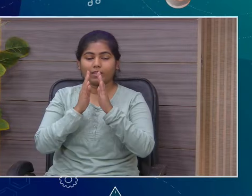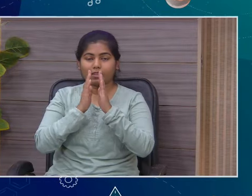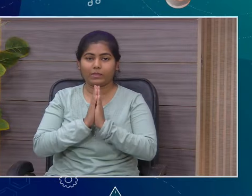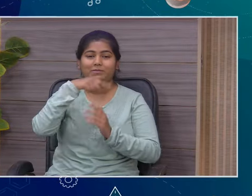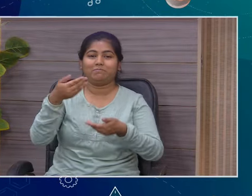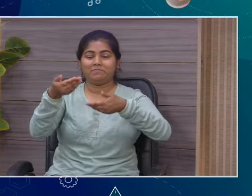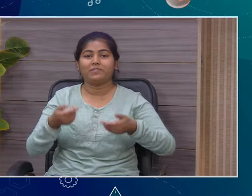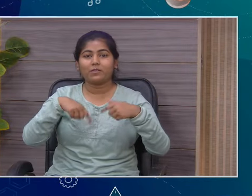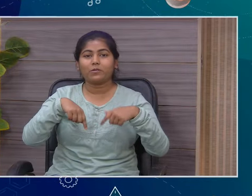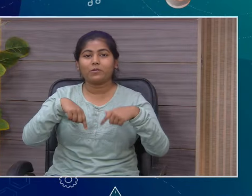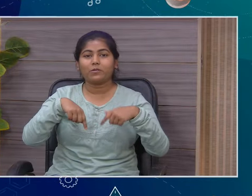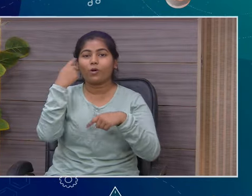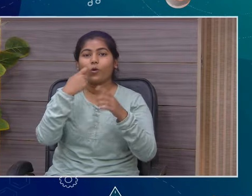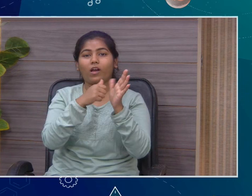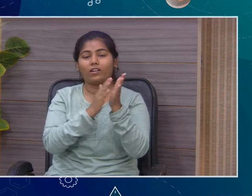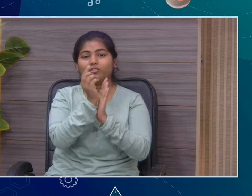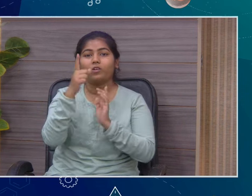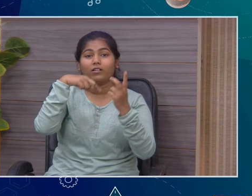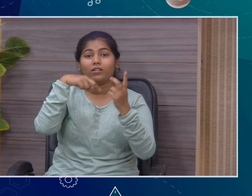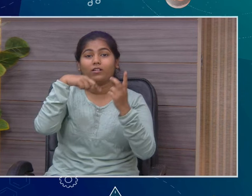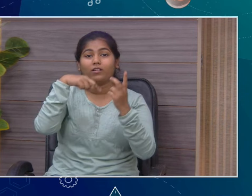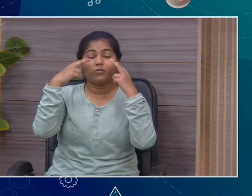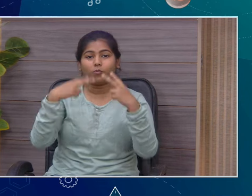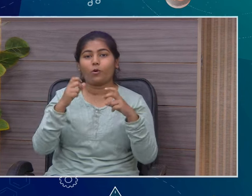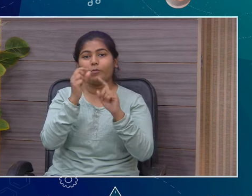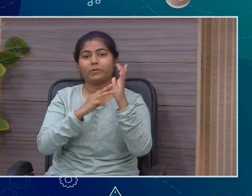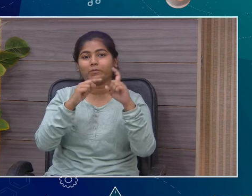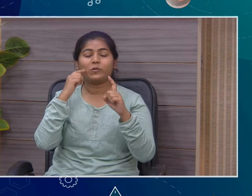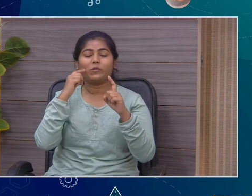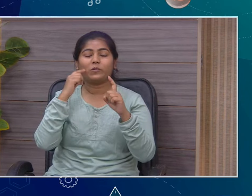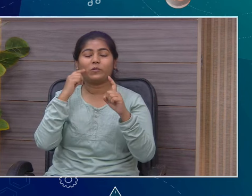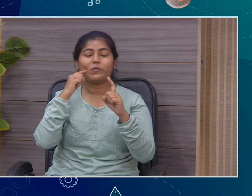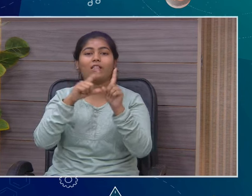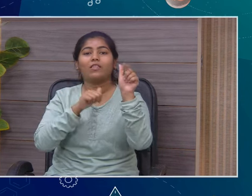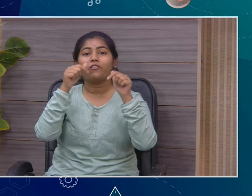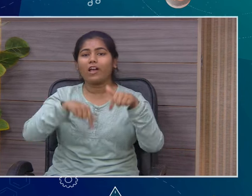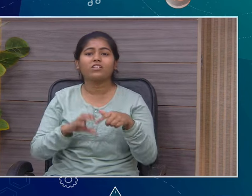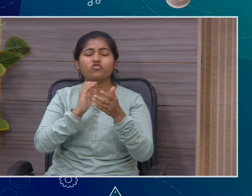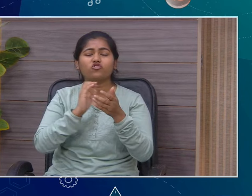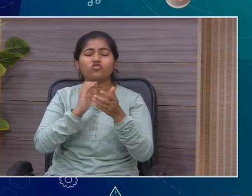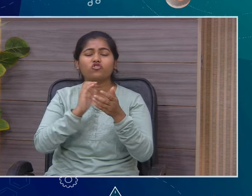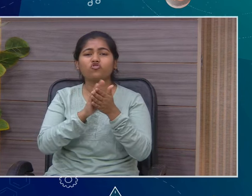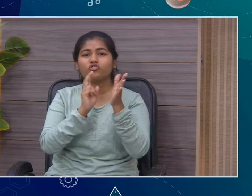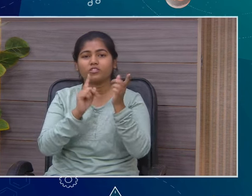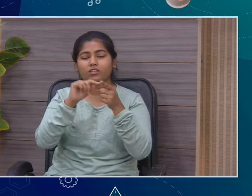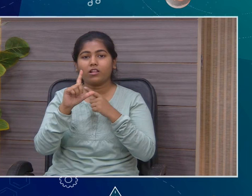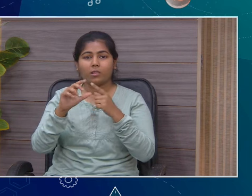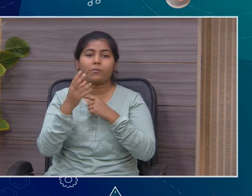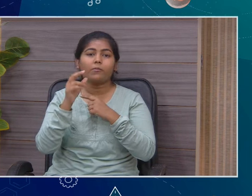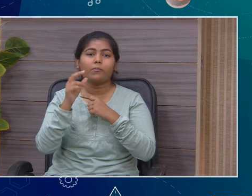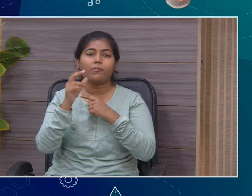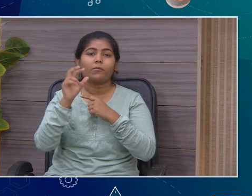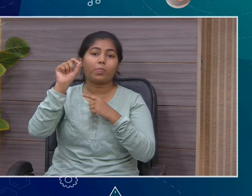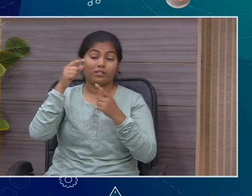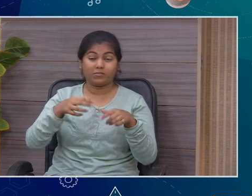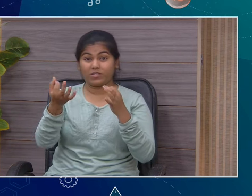नमस्कार, आप सभी का स्वागत है। मैं हूं राहुल, आप देख रहे हैं पीएम ई विद्या चैनल और आज चैनल नंबर है 10, जिस पर हम हाजिर हैं लेकर अपनी खास